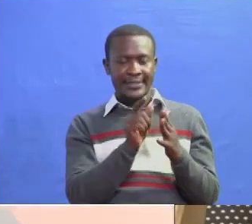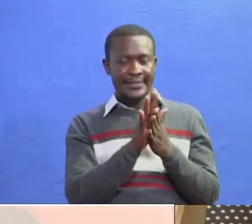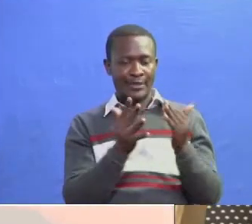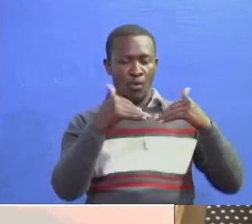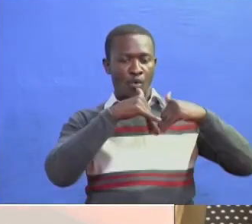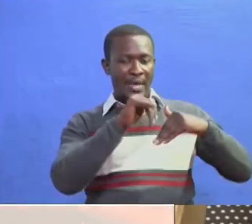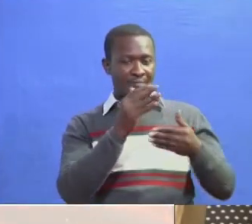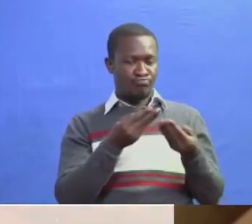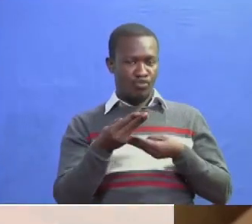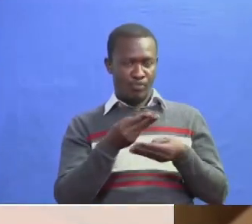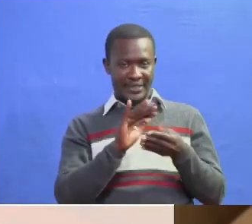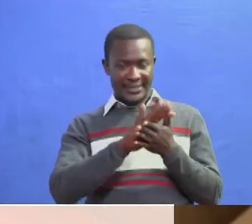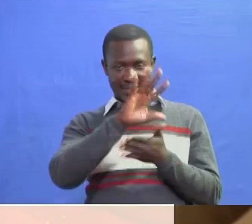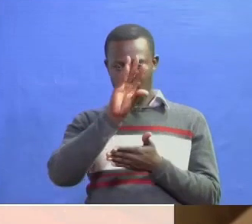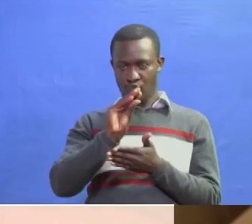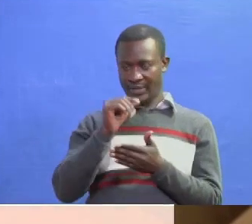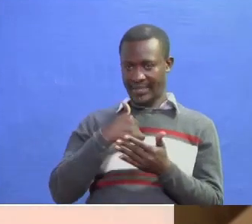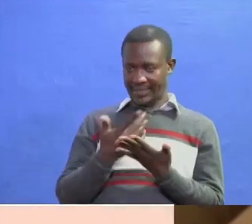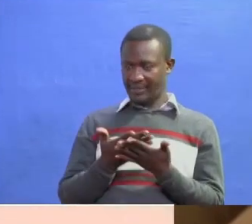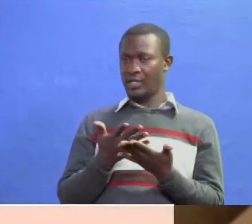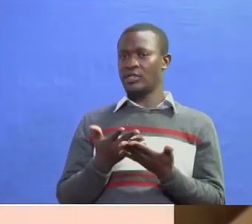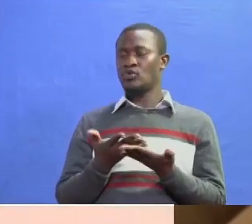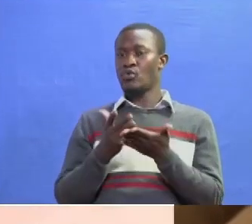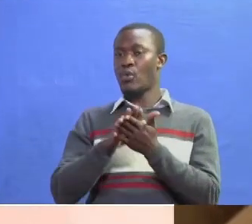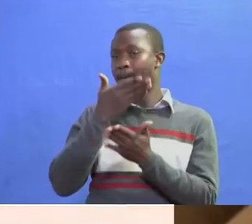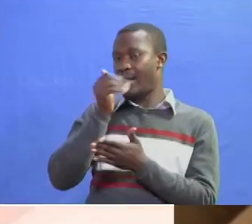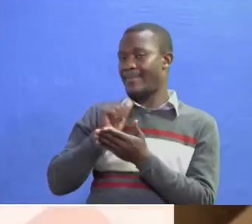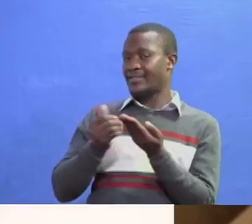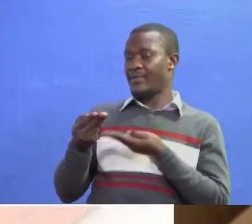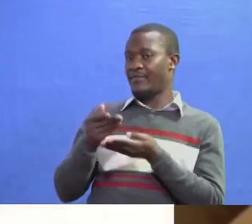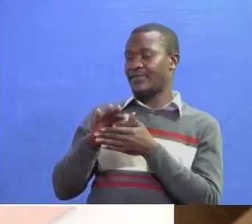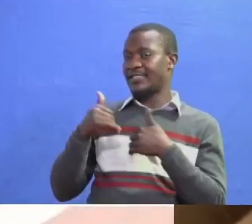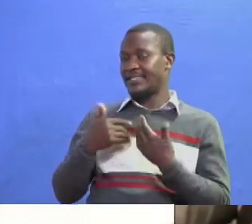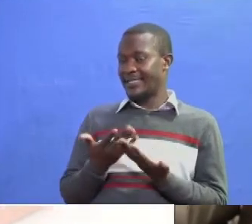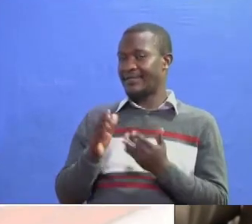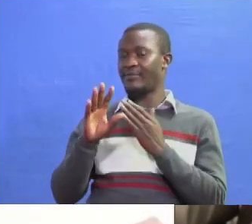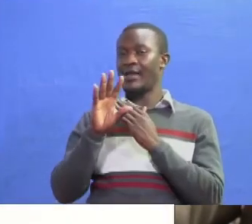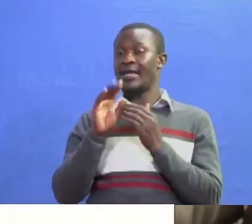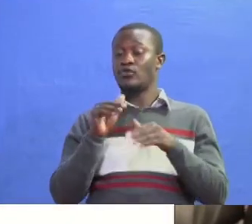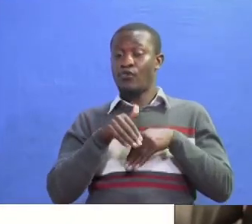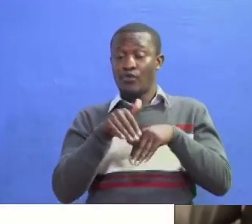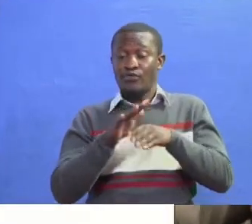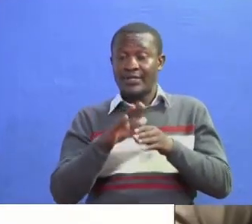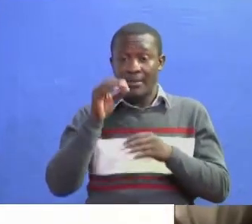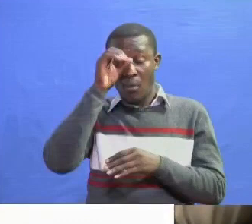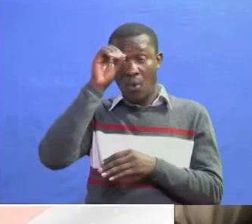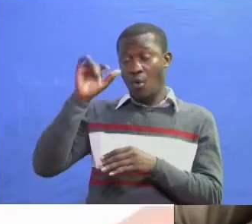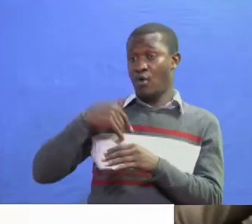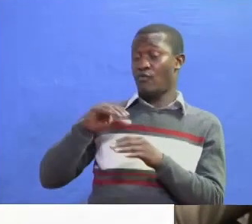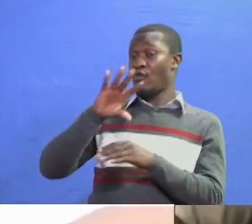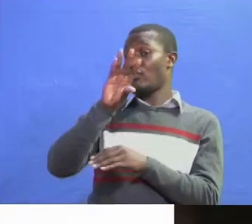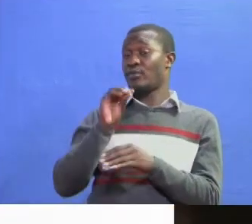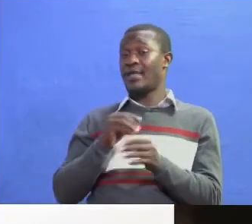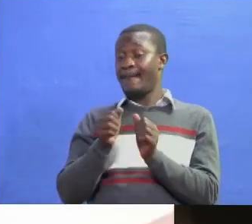biashara la bara la Afrika kwenye malengo yake makuu ya kuboresha biashara na kukuza uchumi barani kufuatia maono ya Afrika jumuishi